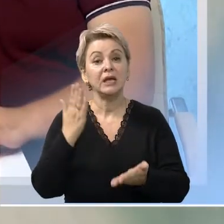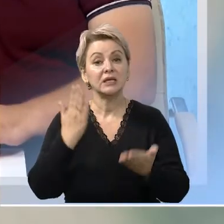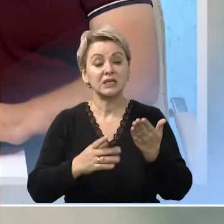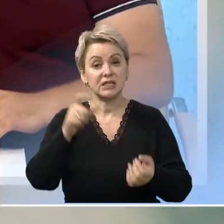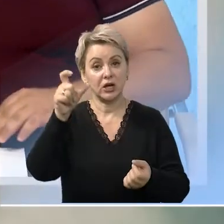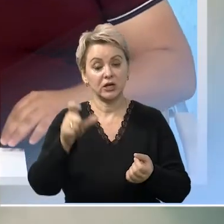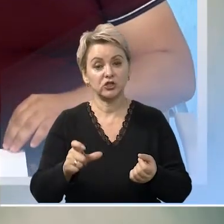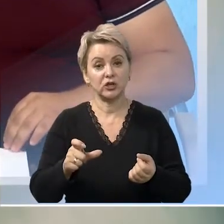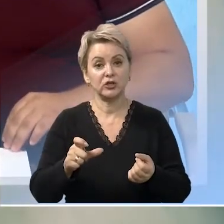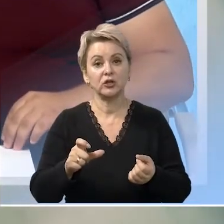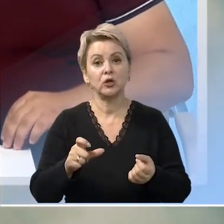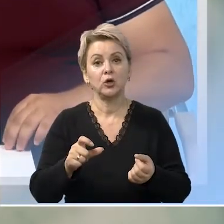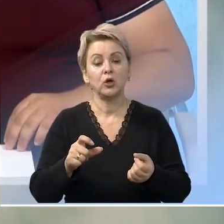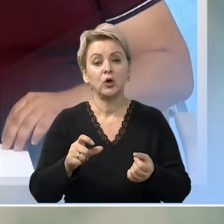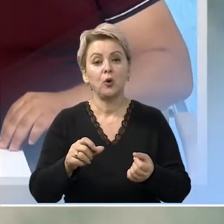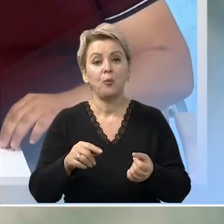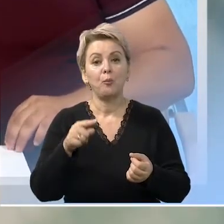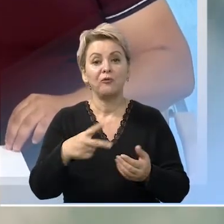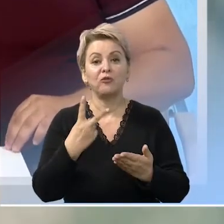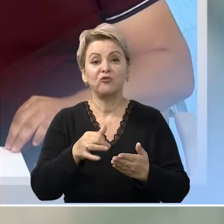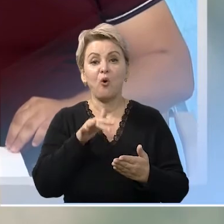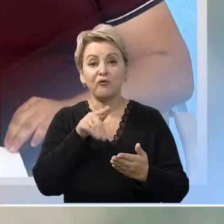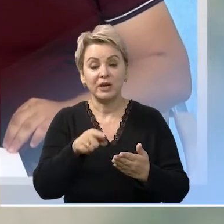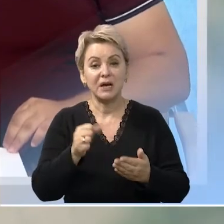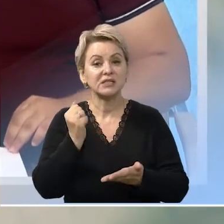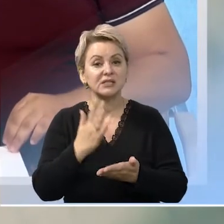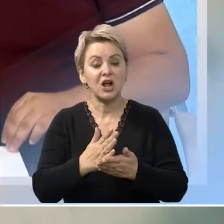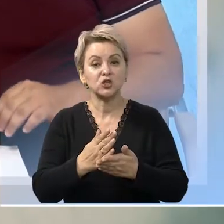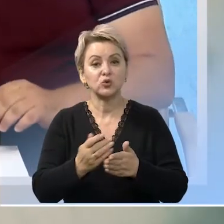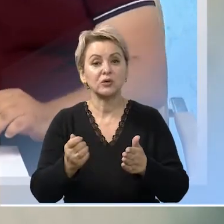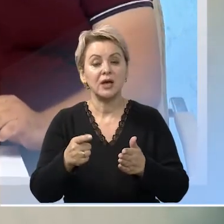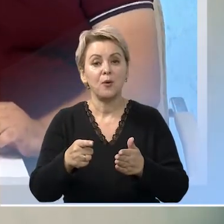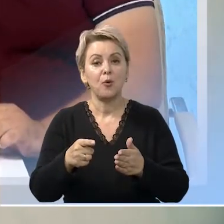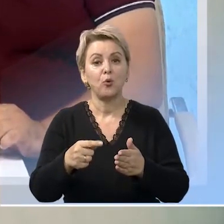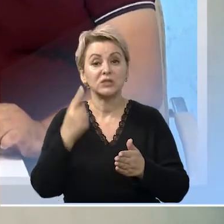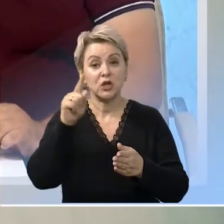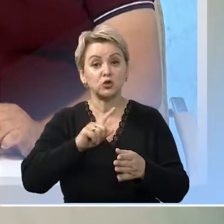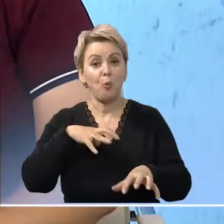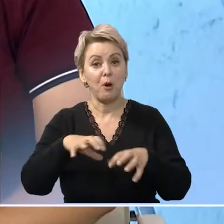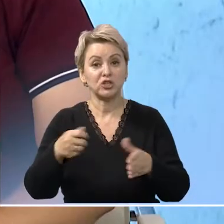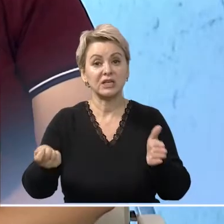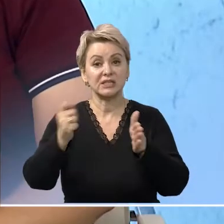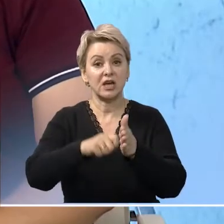Зачастую, если гражданин вовремя отреагировал на мошеннические действия,